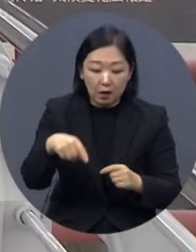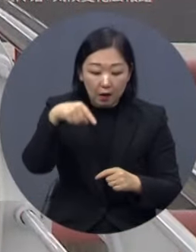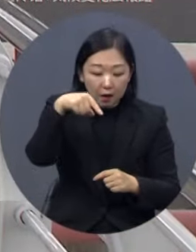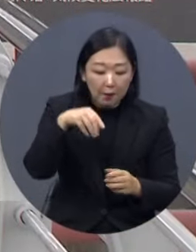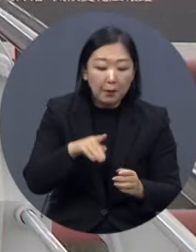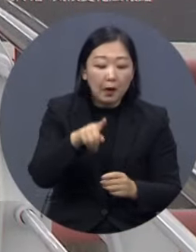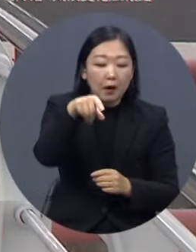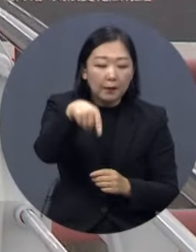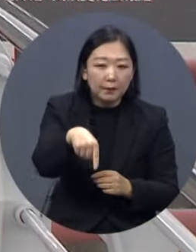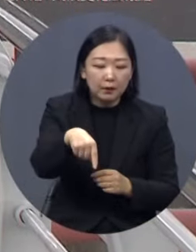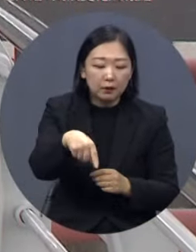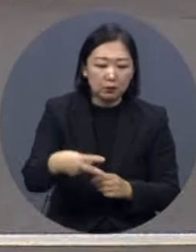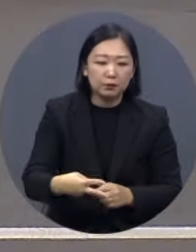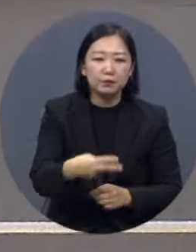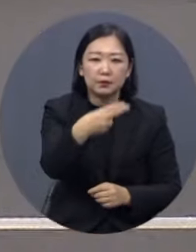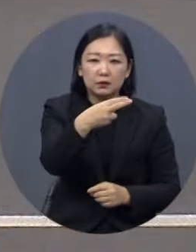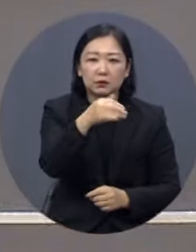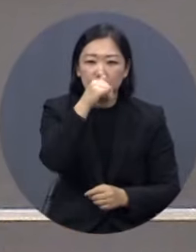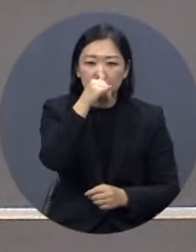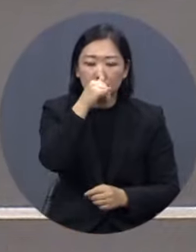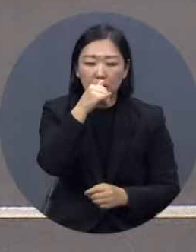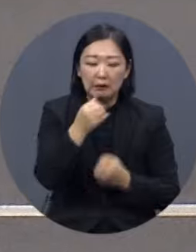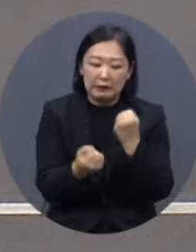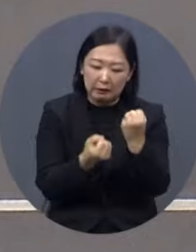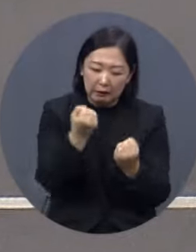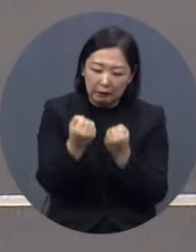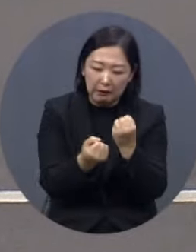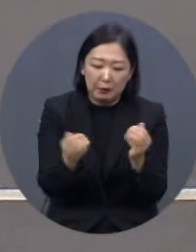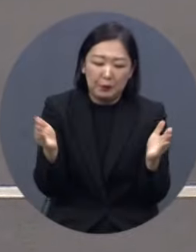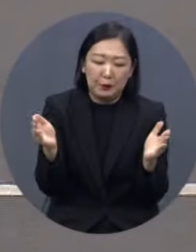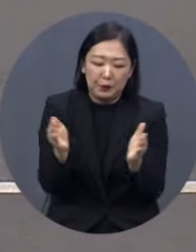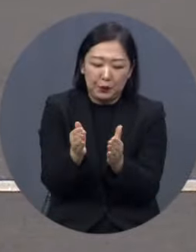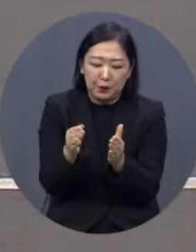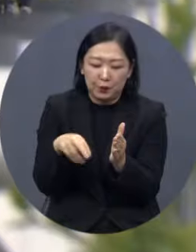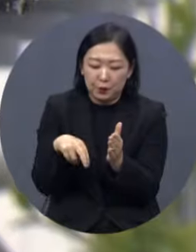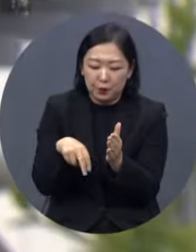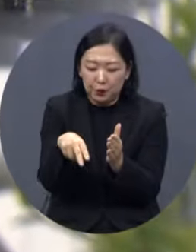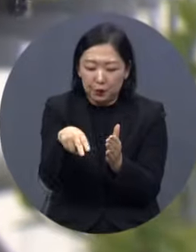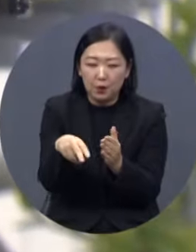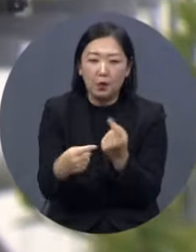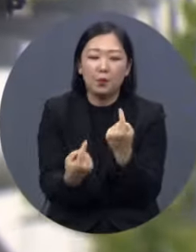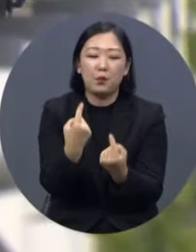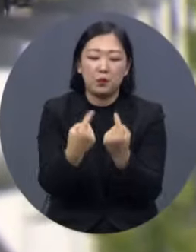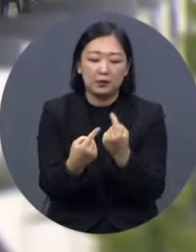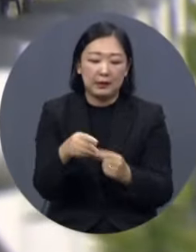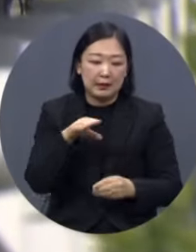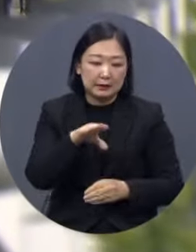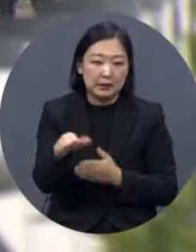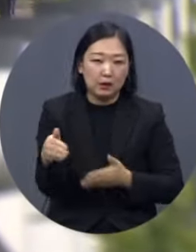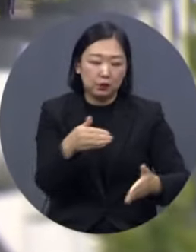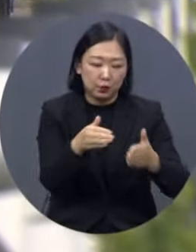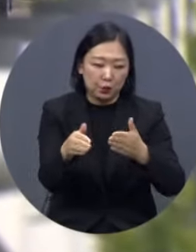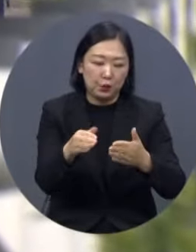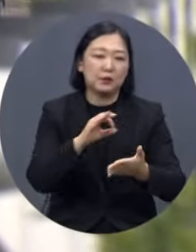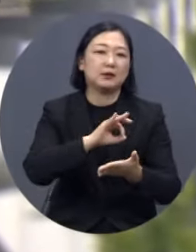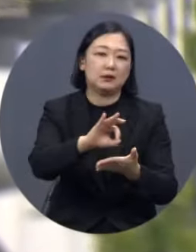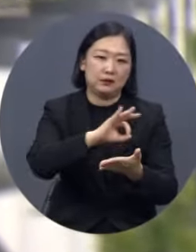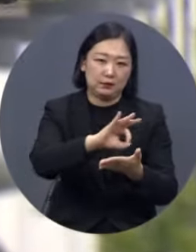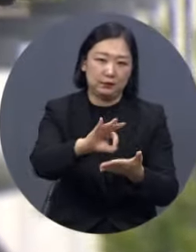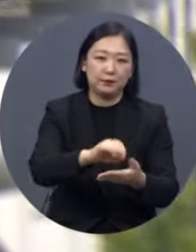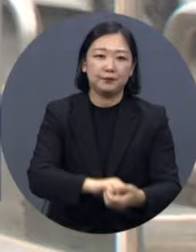표시가 끊기기도 합니다. 때문에 자전거들은 비좁은 자전거 도로 대신 차도를 달립니다.